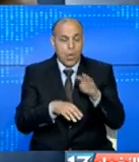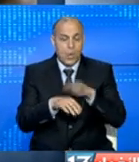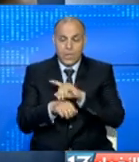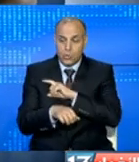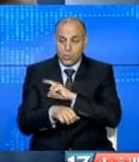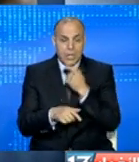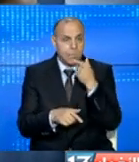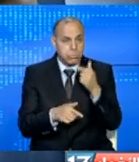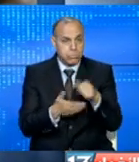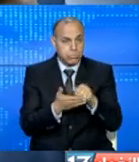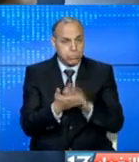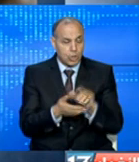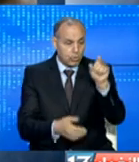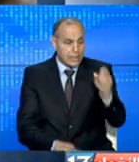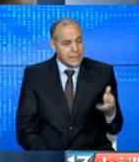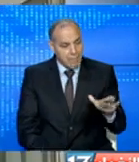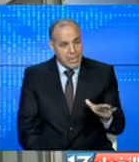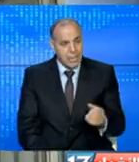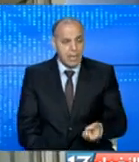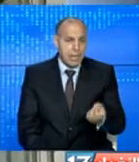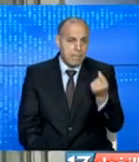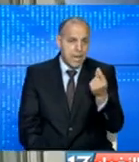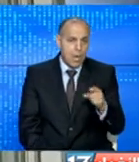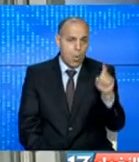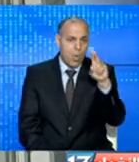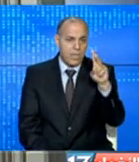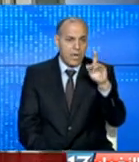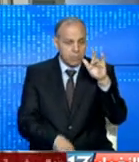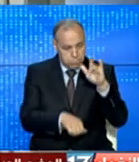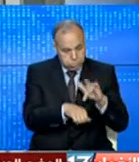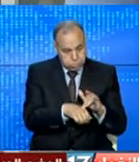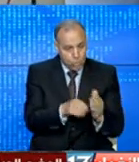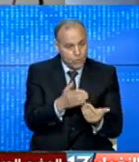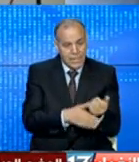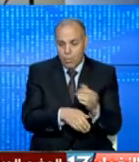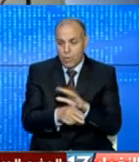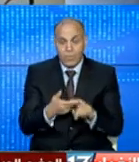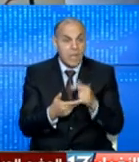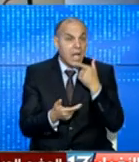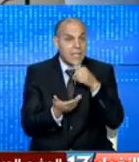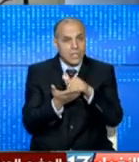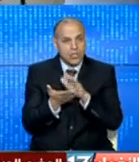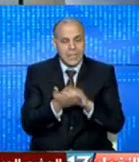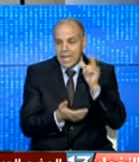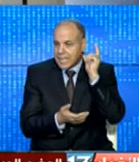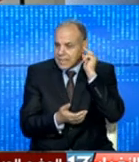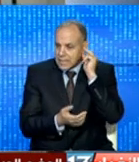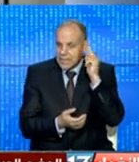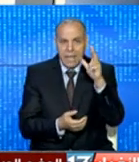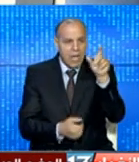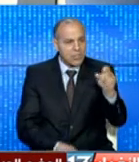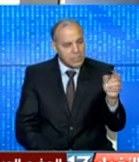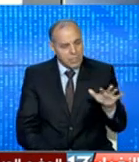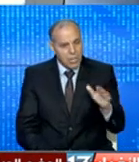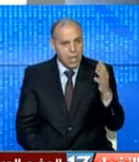بدورها سجلت حاله وفاه مائه واثني عشره اصابه جديده كما سجلت الخاسرين ثلاث وفيات